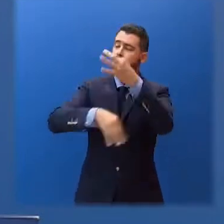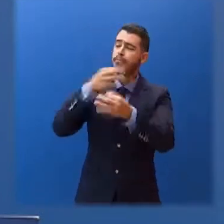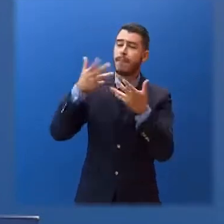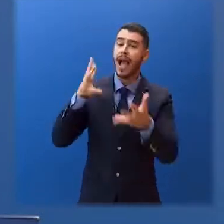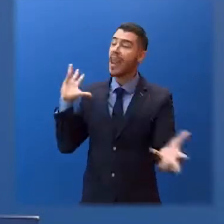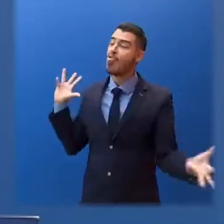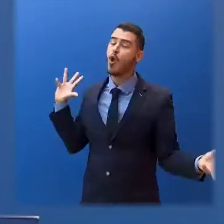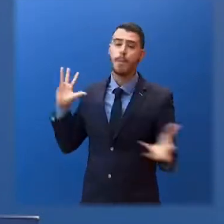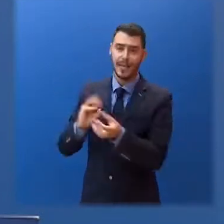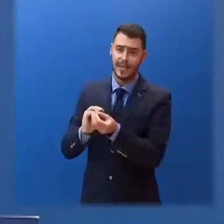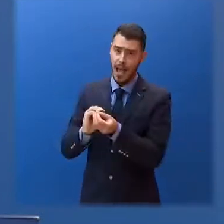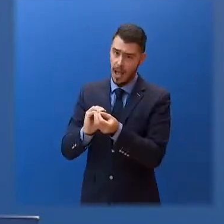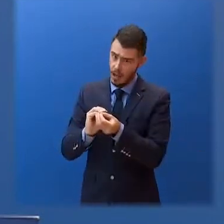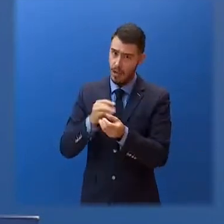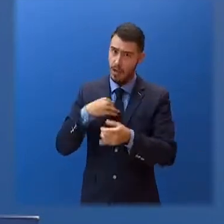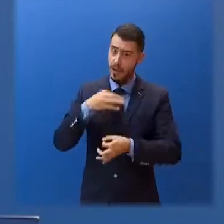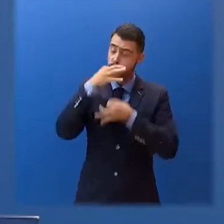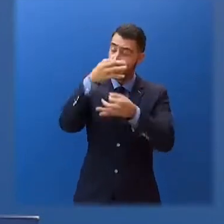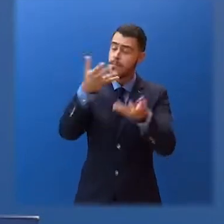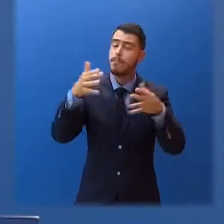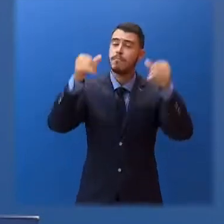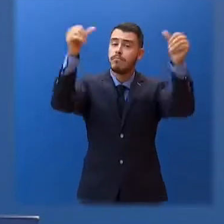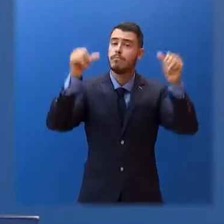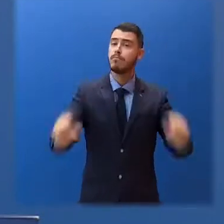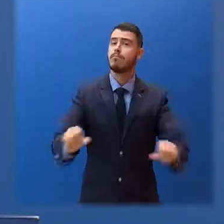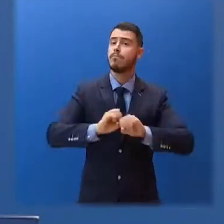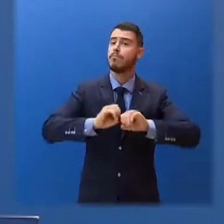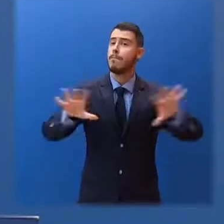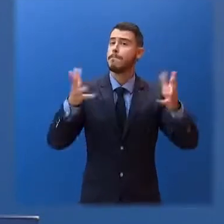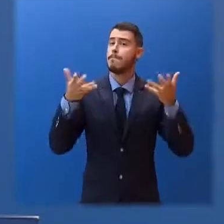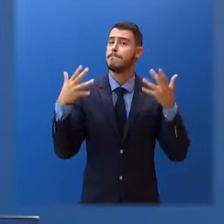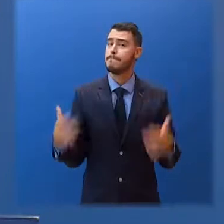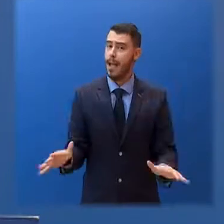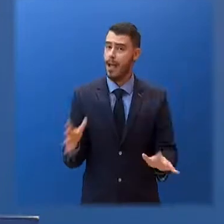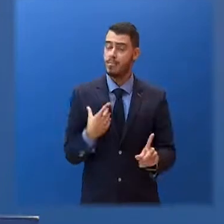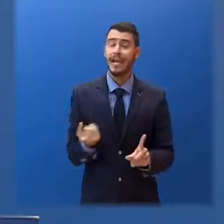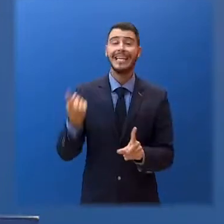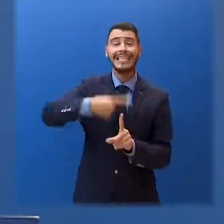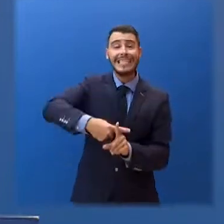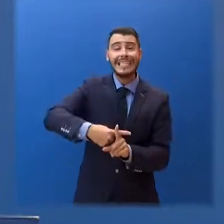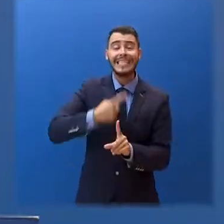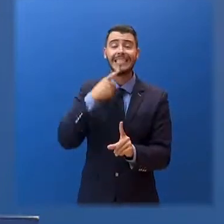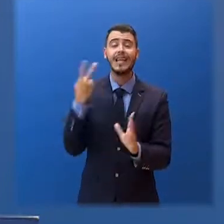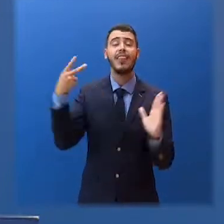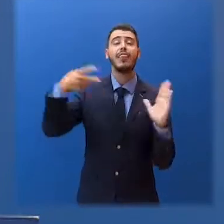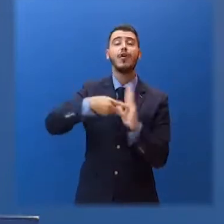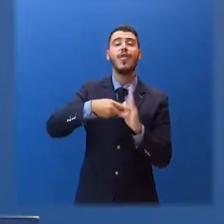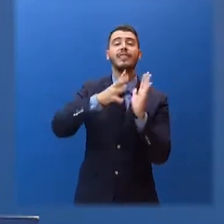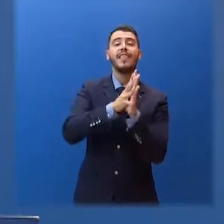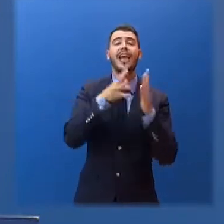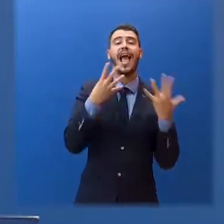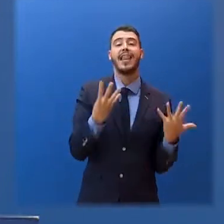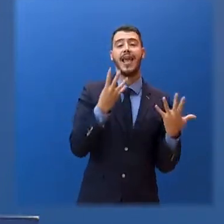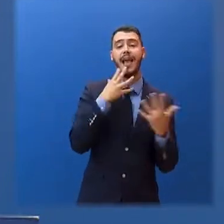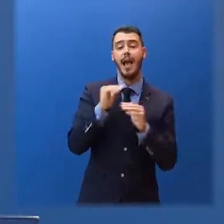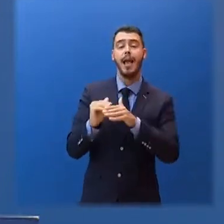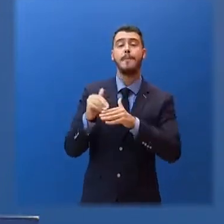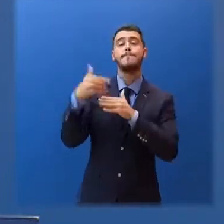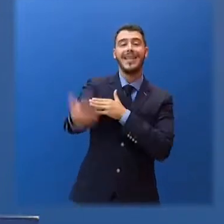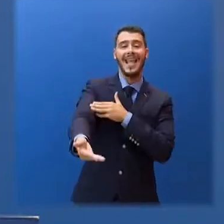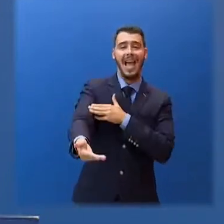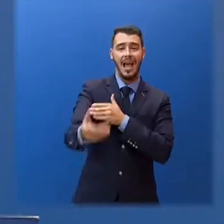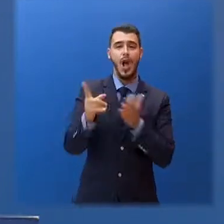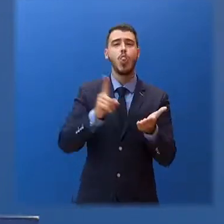αναδρομικά και για τις συντάξεις που αφορούσαν το διάστημα από το 2019 και μετά τον